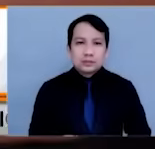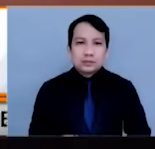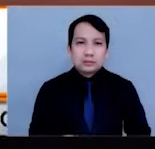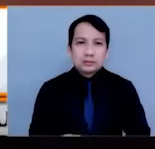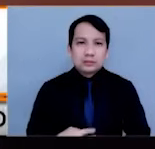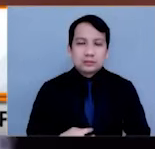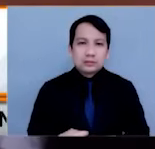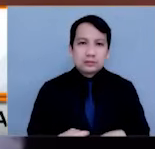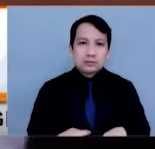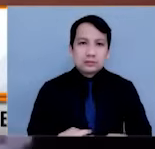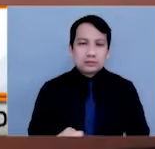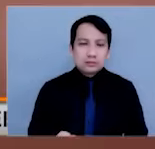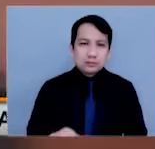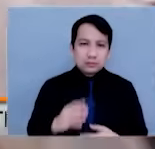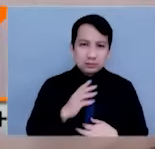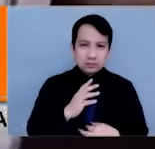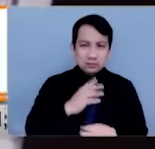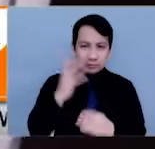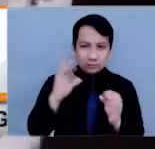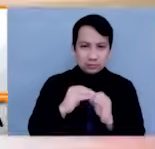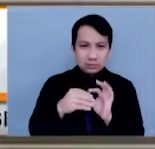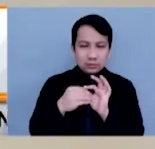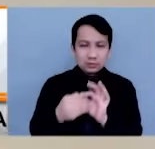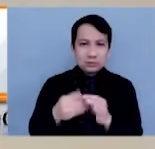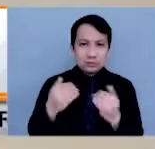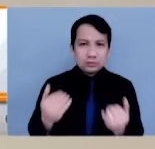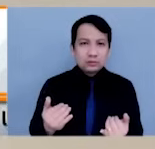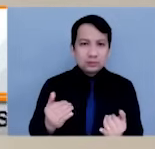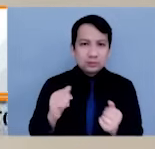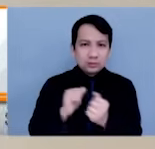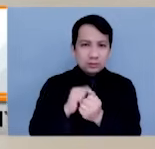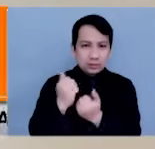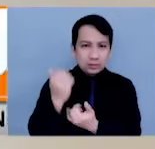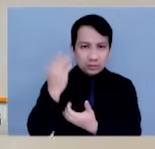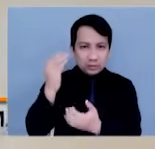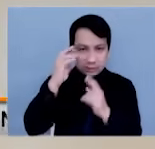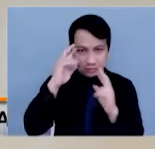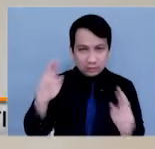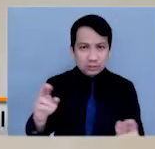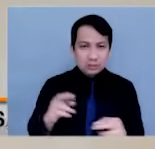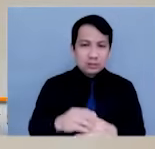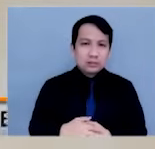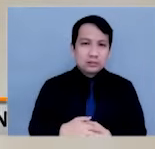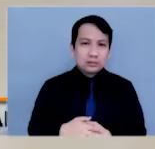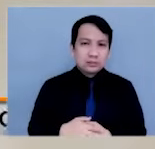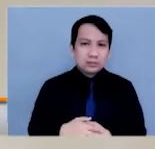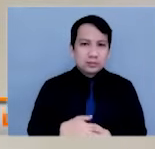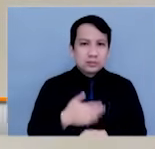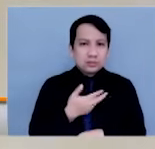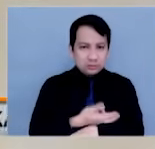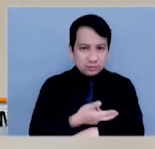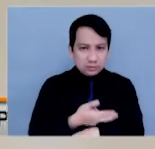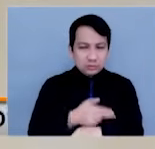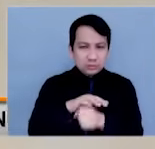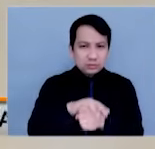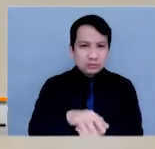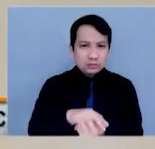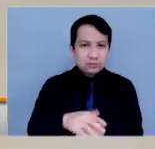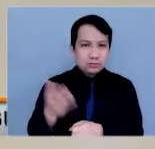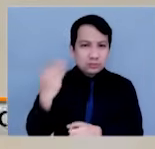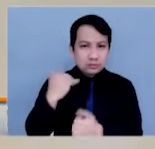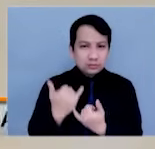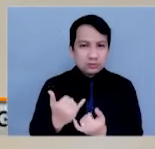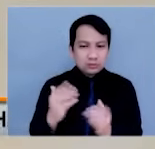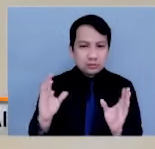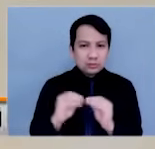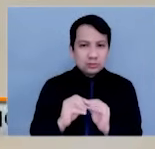PNP Custodial Center na ang dating alkalde. Pagkausap ko yan, stress siya, super level ng stress niya. Tapos, lagi